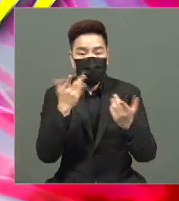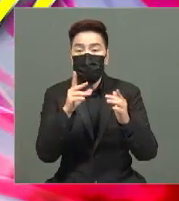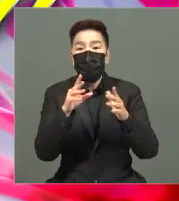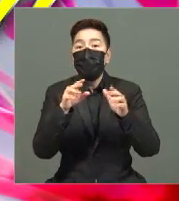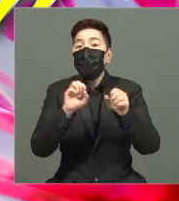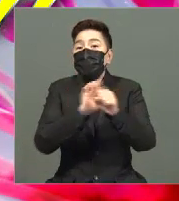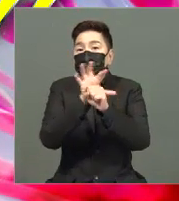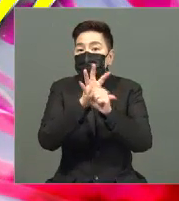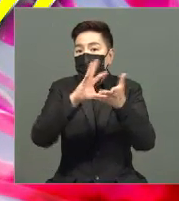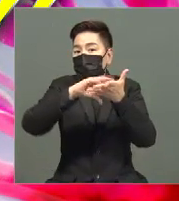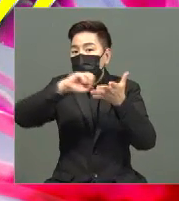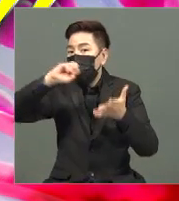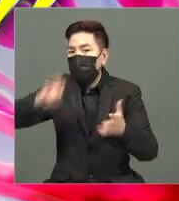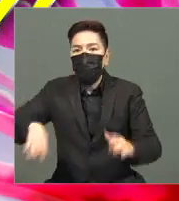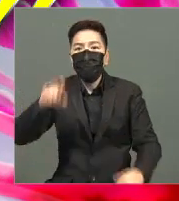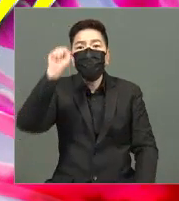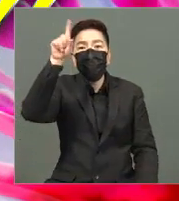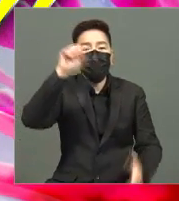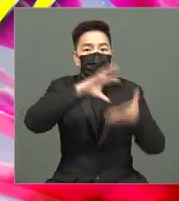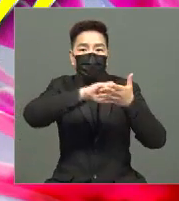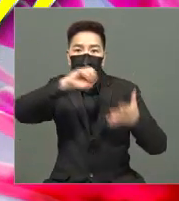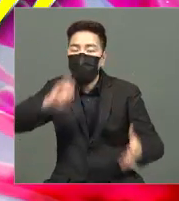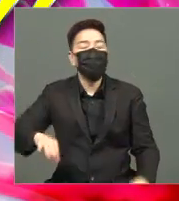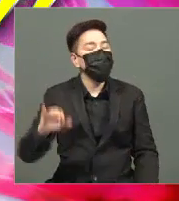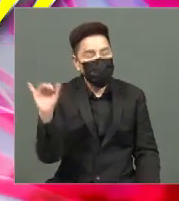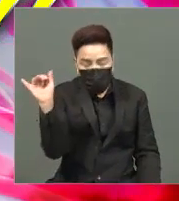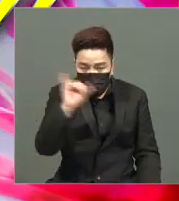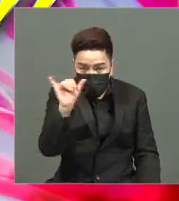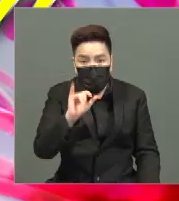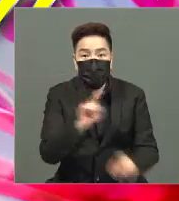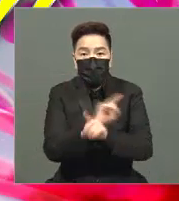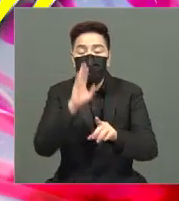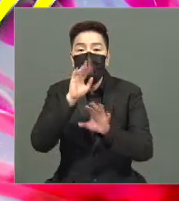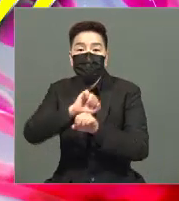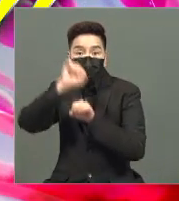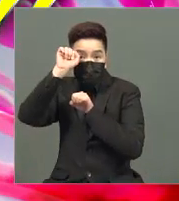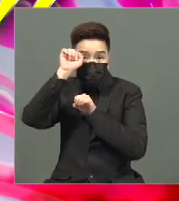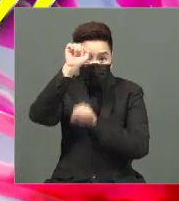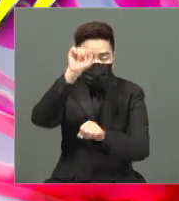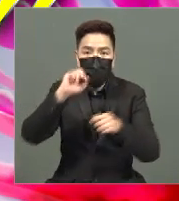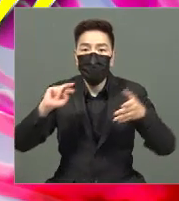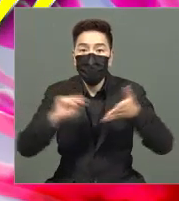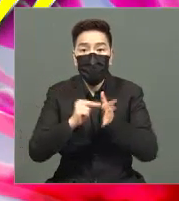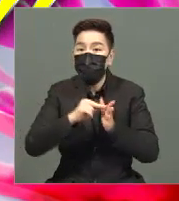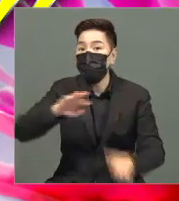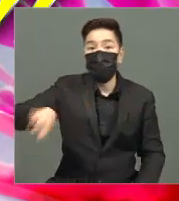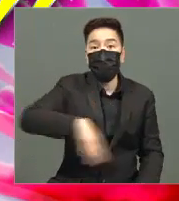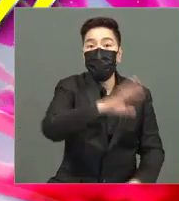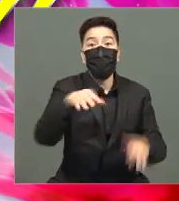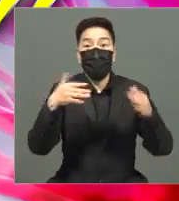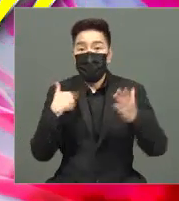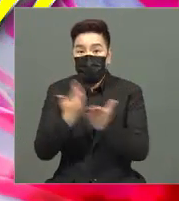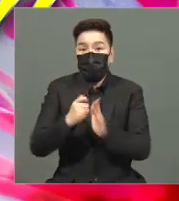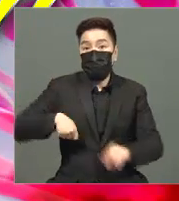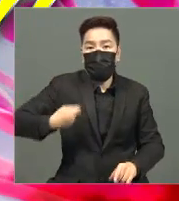29นะคะออกจากภาวะฉุกเฉินตามพรบสถานพยาบาลแต่หากมีการประกาศออกมาก็ไม่ได้หมายความว่าจะไม่รักษา